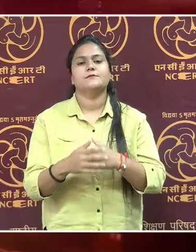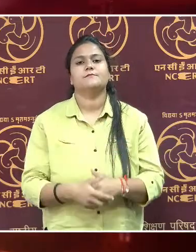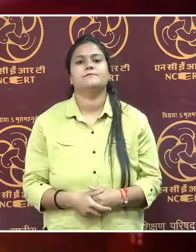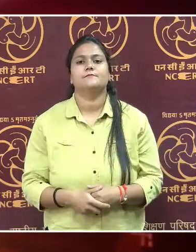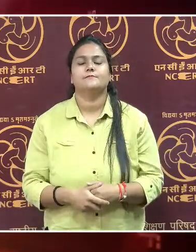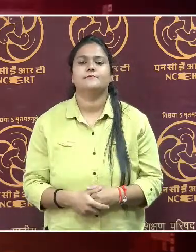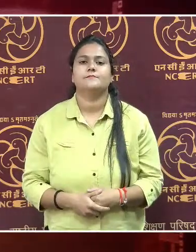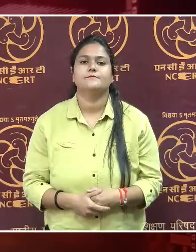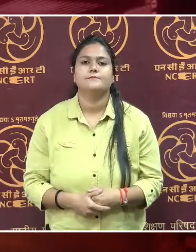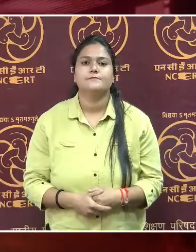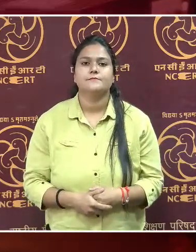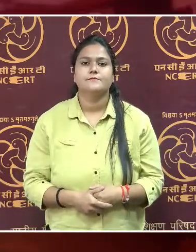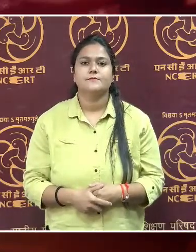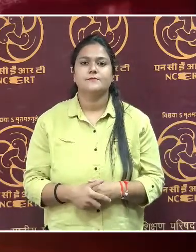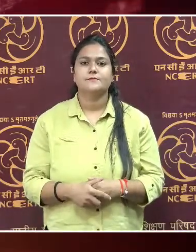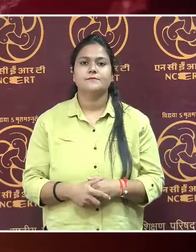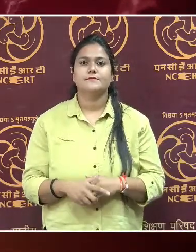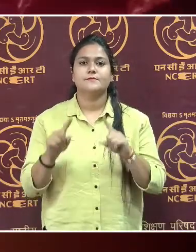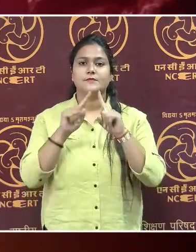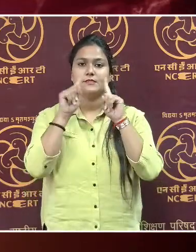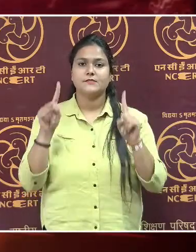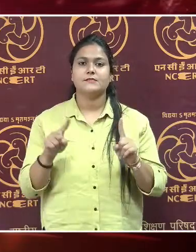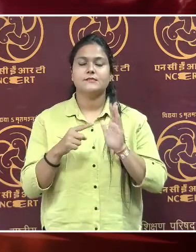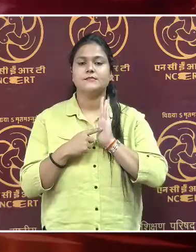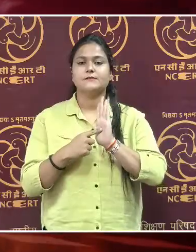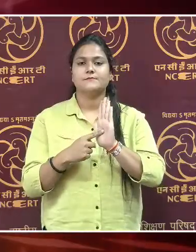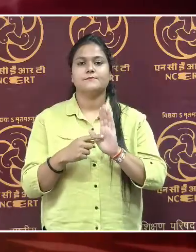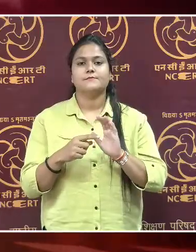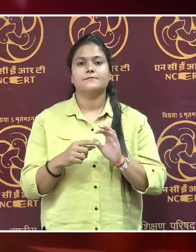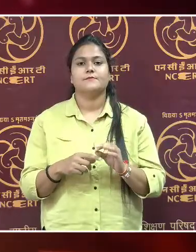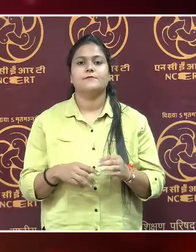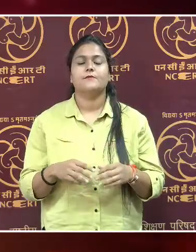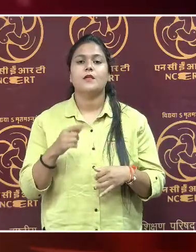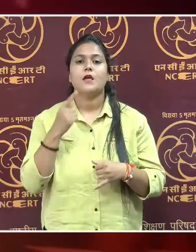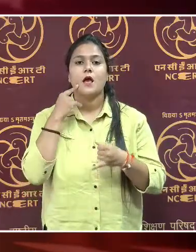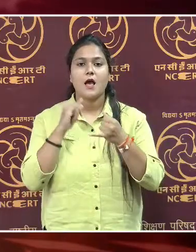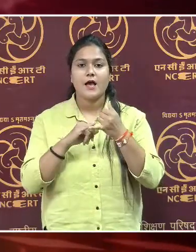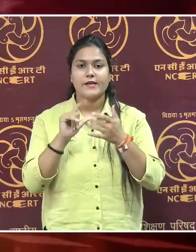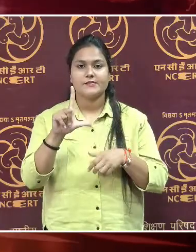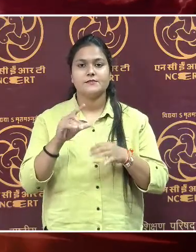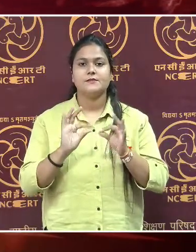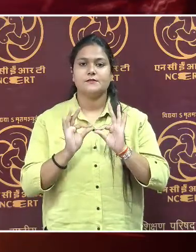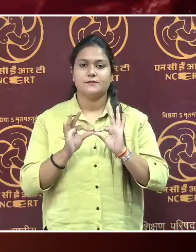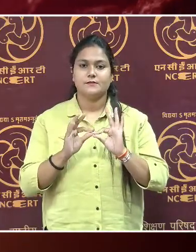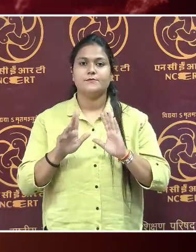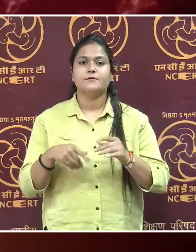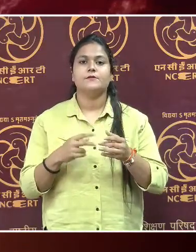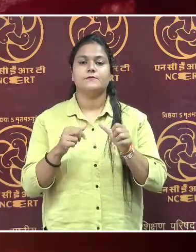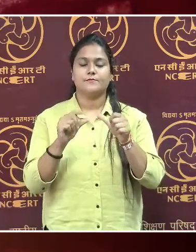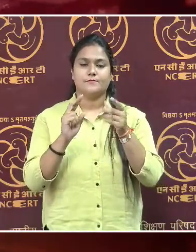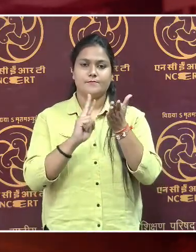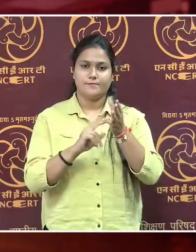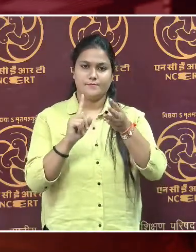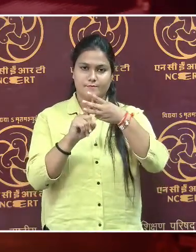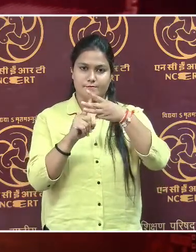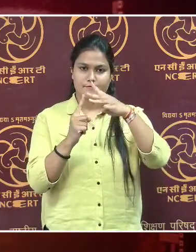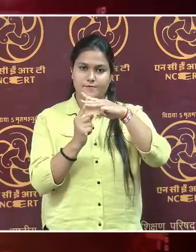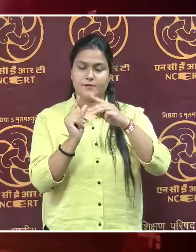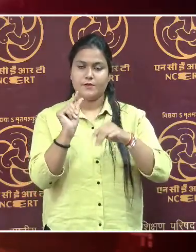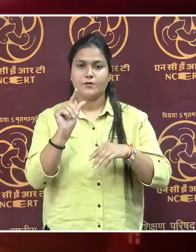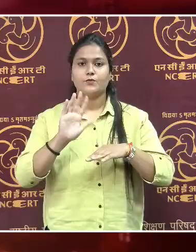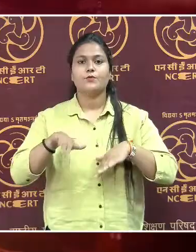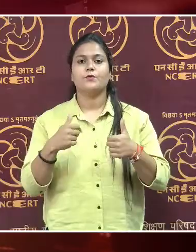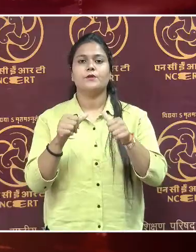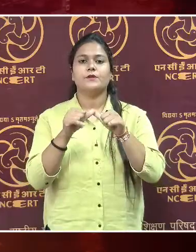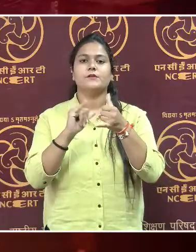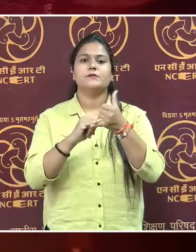section. स्क्रीन पर आप देख सकते हैं कि हमारे साथ जुड़े हैं हमारे ISL इंटरप्रेटर्स नीतू एंड आशीष, जो टर्न बाय टर्न आपको